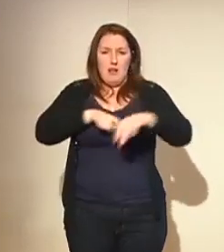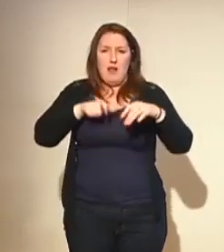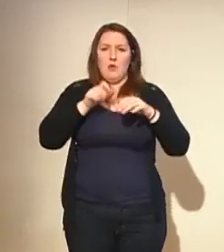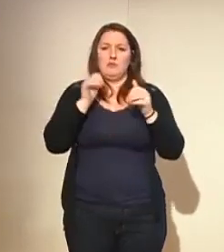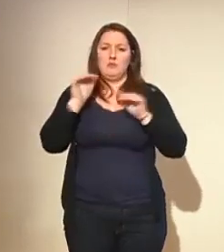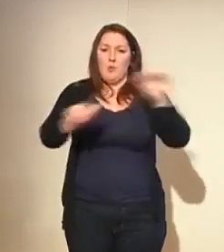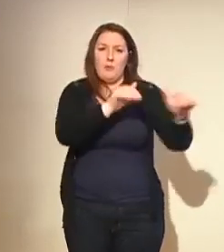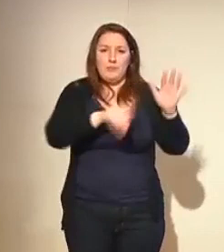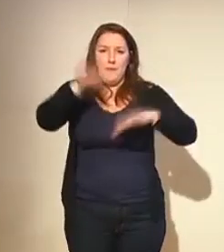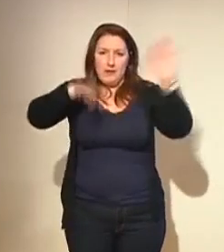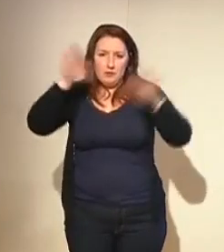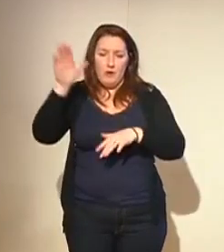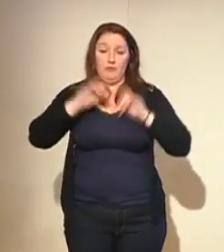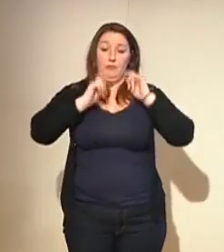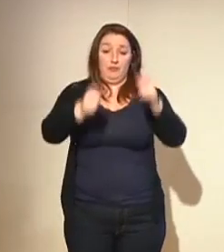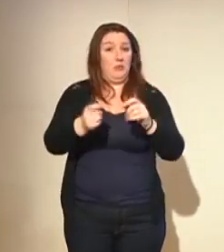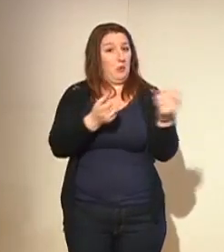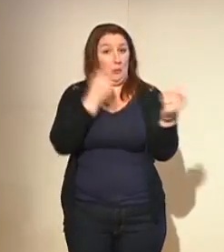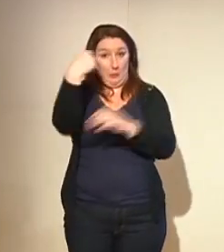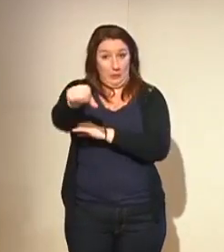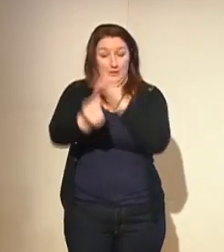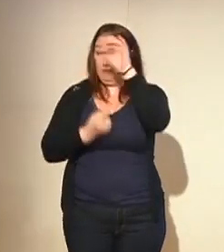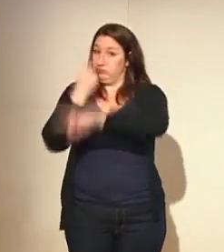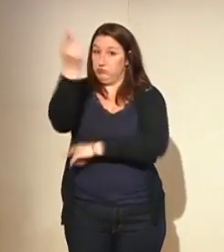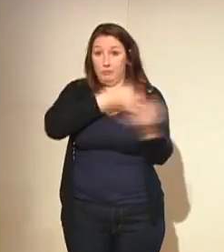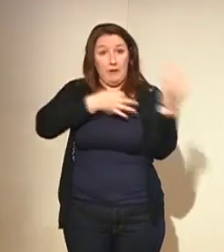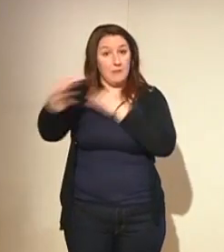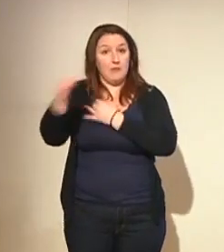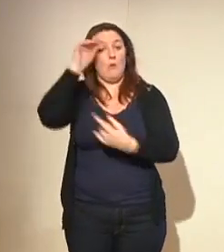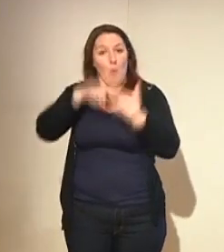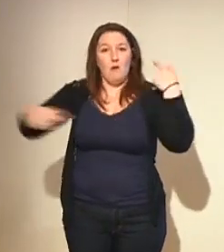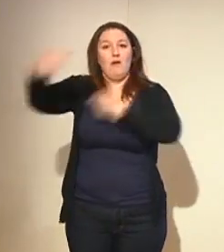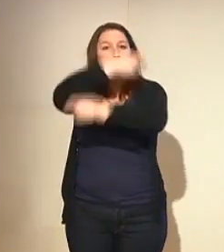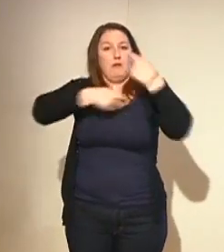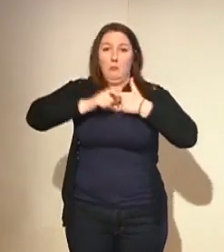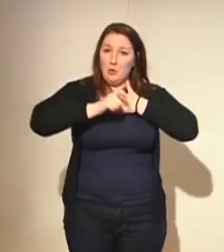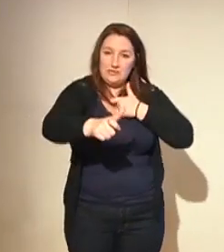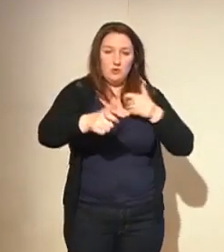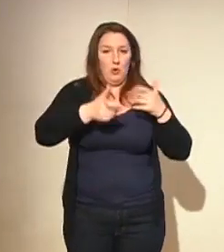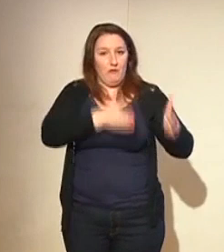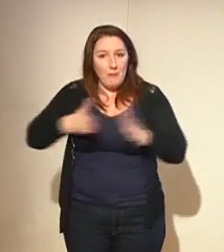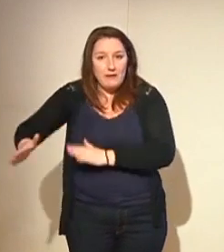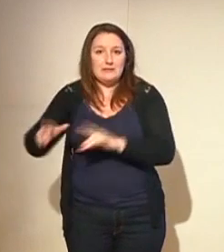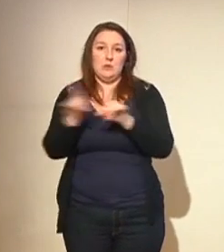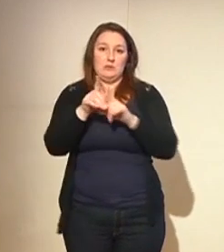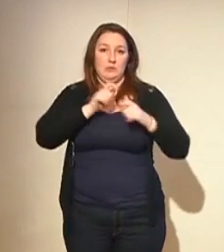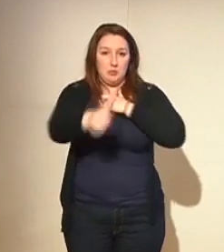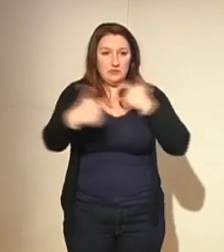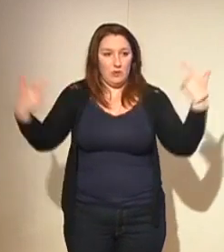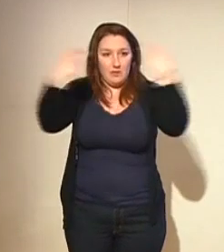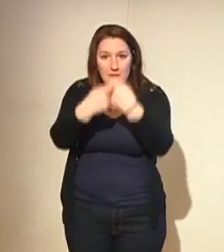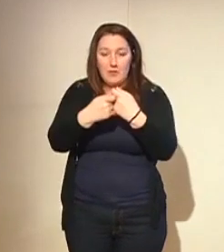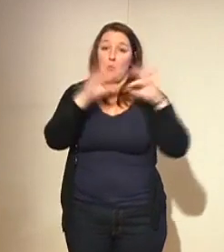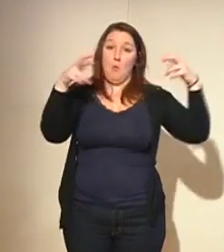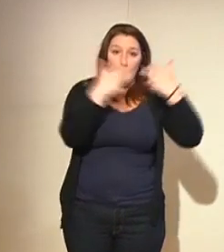désignée est unique et à caractère permanent pour les marchés passés en procédure formalisé et en procédure adapté d'un montant égal ou supérieur